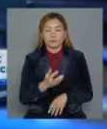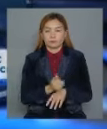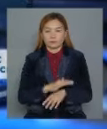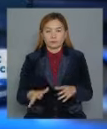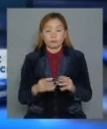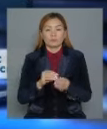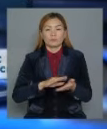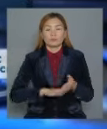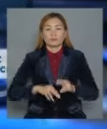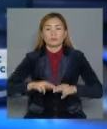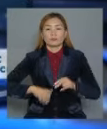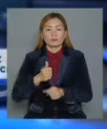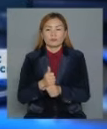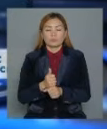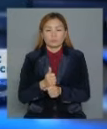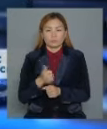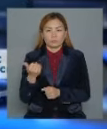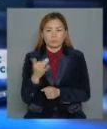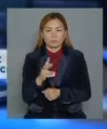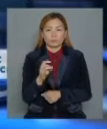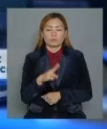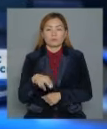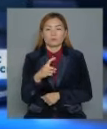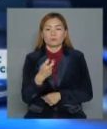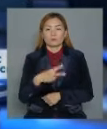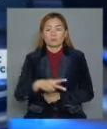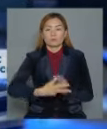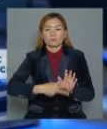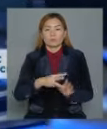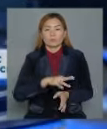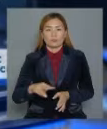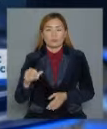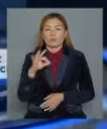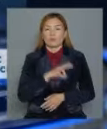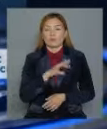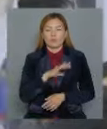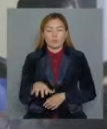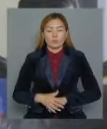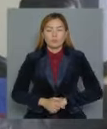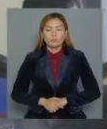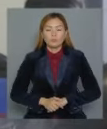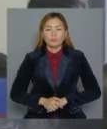Ал тізімді құрылыс басқармасы түйіндеп тұр. Бақандай 182 миллион теңгеден астам қаражат игерілмеген.